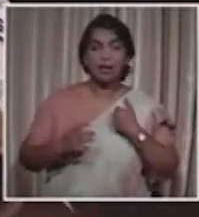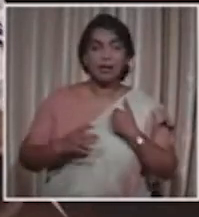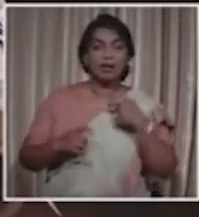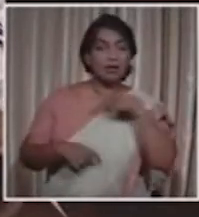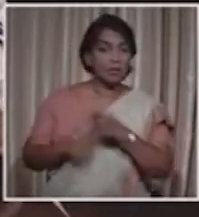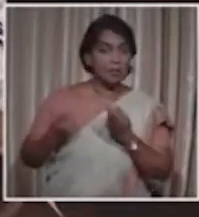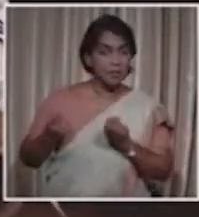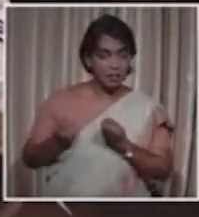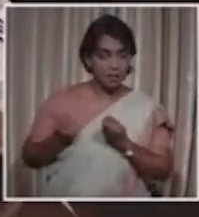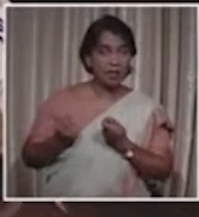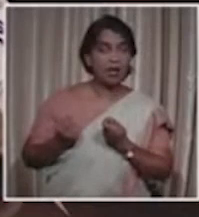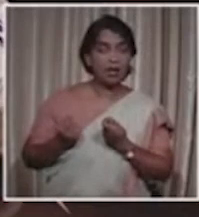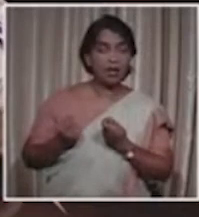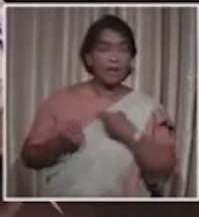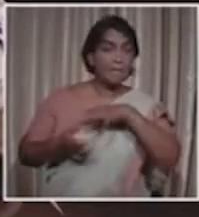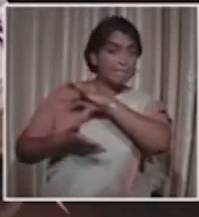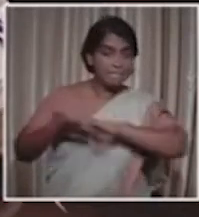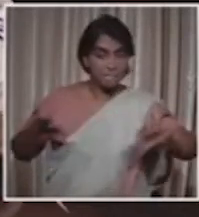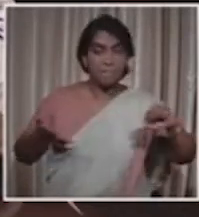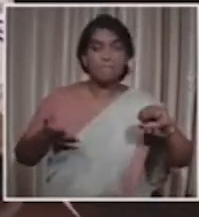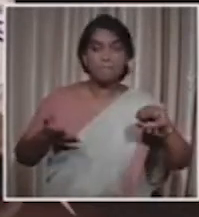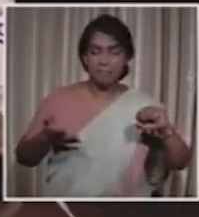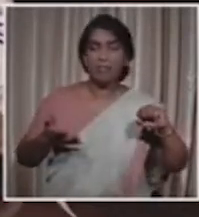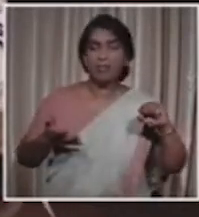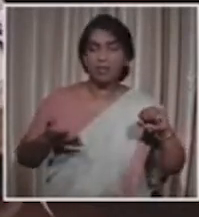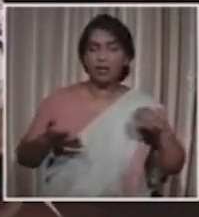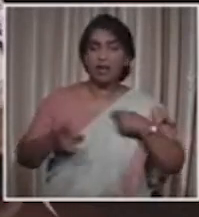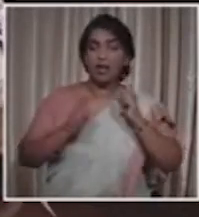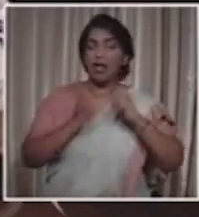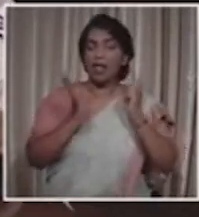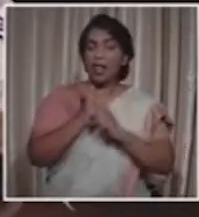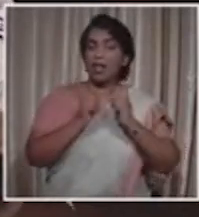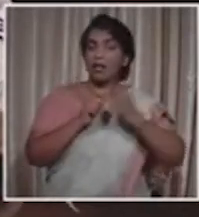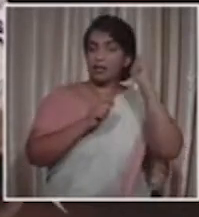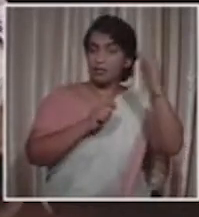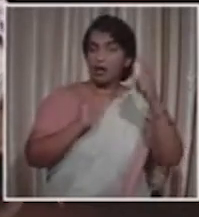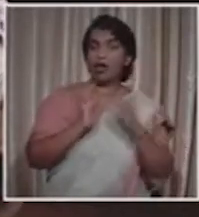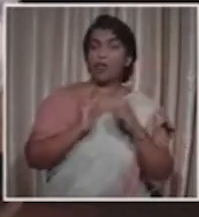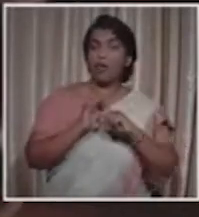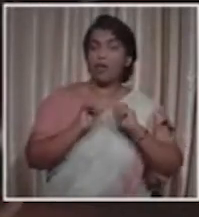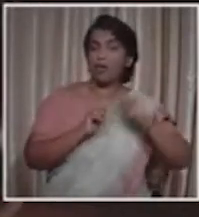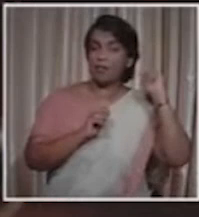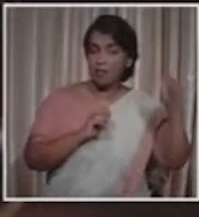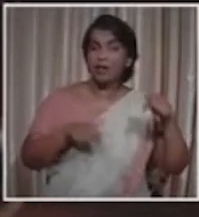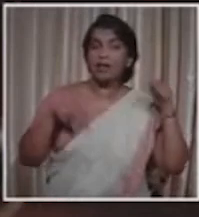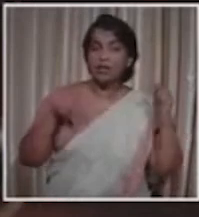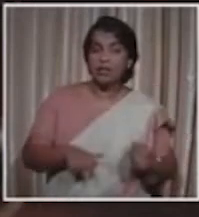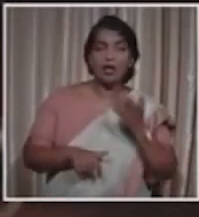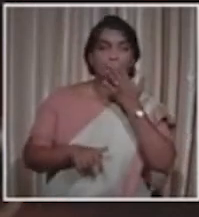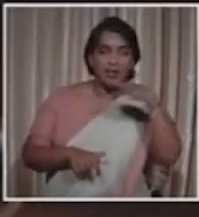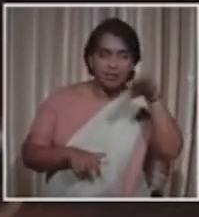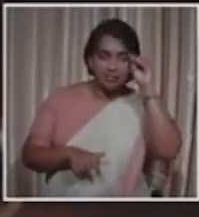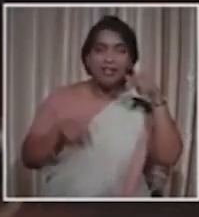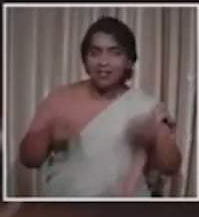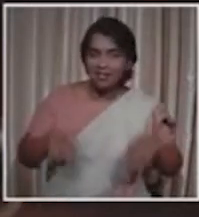ටික පාවිච්චි කරා අරුණාකල්ල නිසද්ද වෙන්න මන් තුමාලා ඔලිය ගෙවන්න තාමත් ඉගෙනගෙන නැහැ